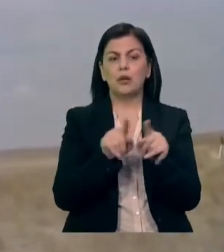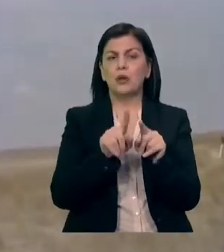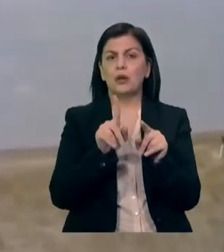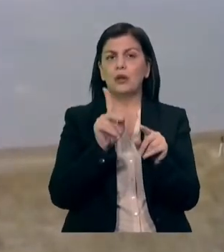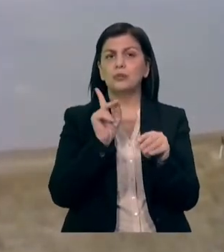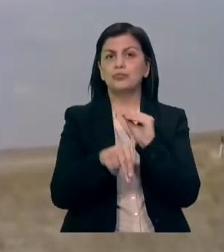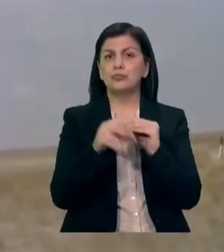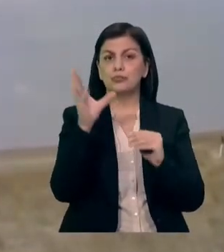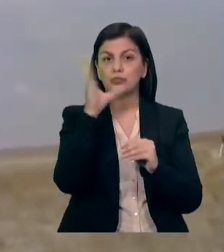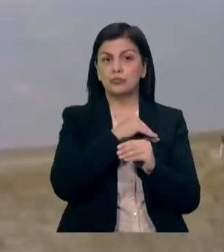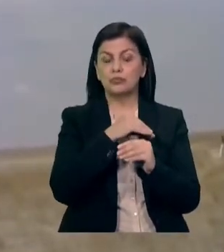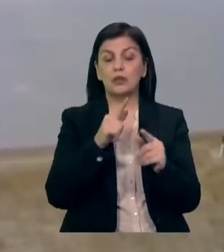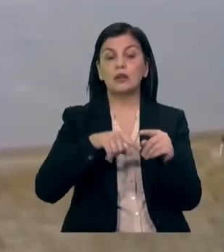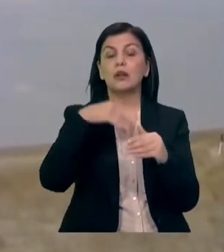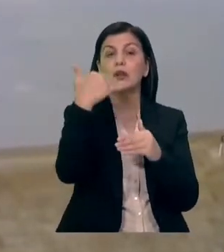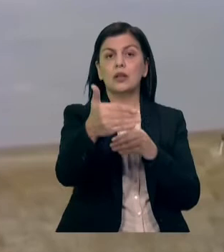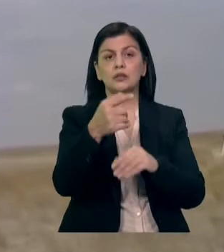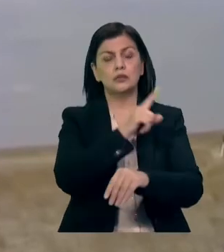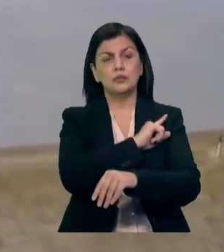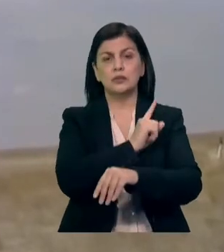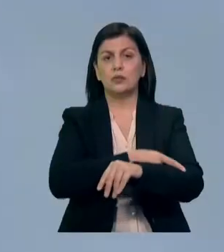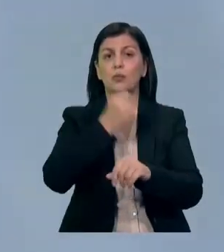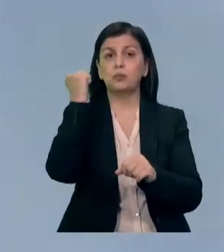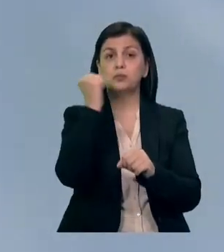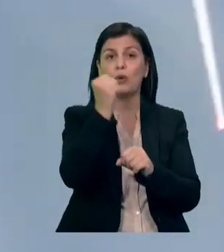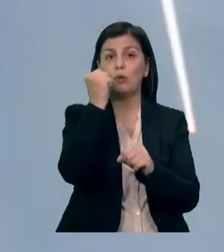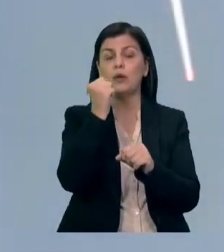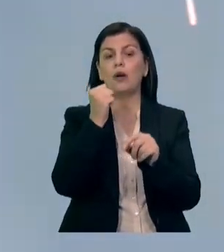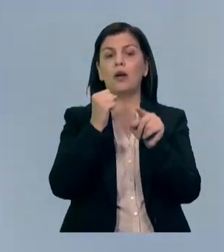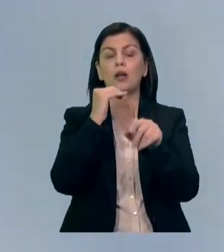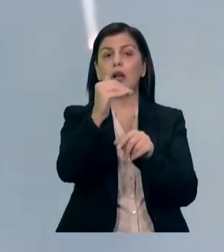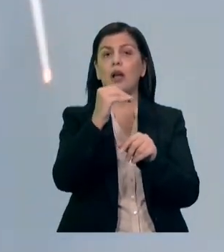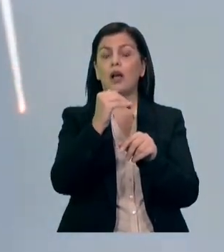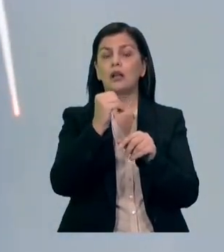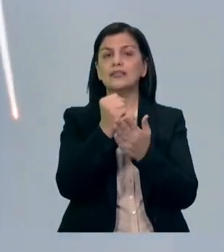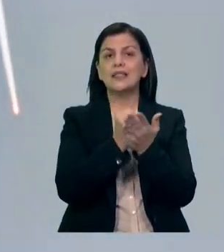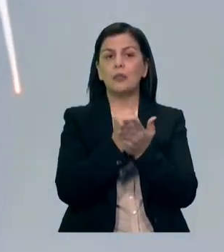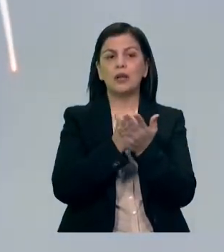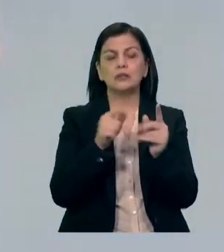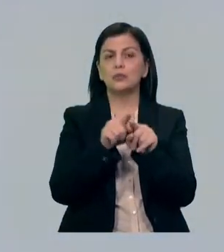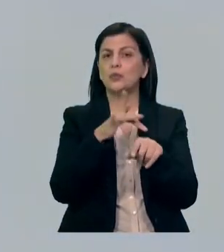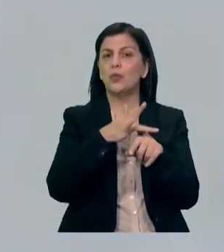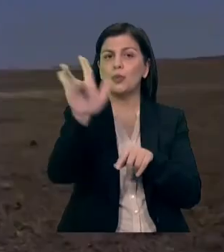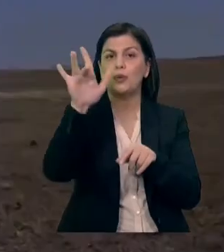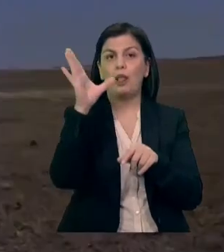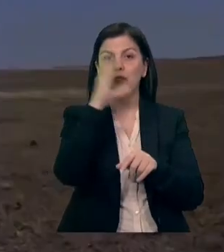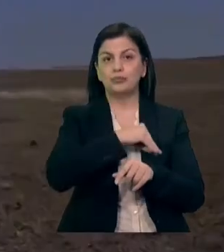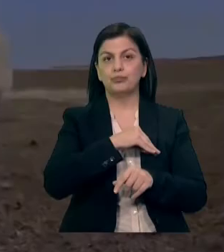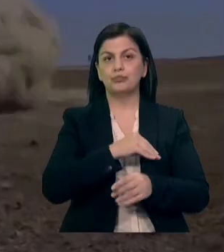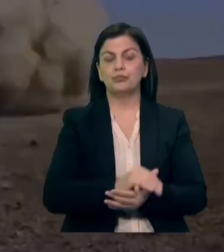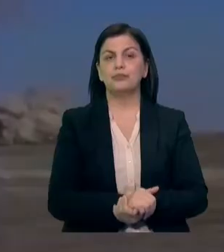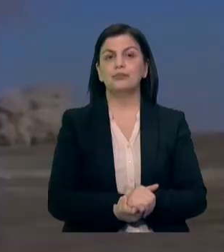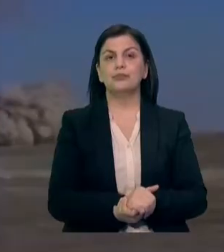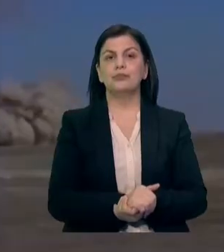ilk günlərində qarşı tərəfə sarsıdıcı zərbələr vurmaqla onun ehtiyatlarını darmadağın etmək üçün hesablanıb.